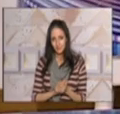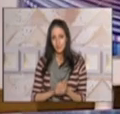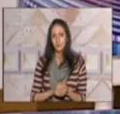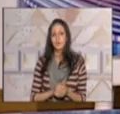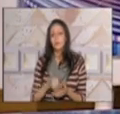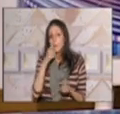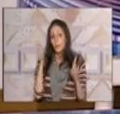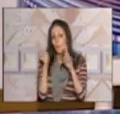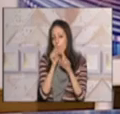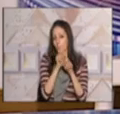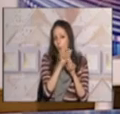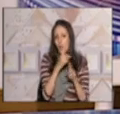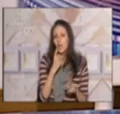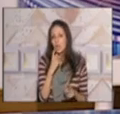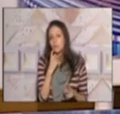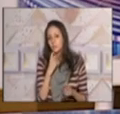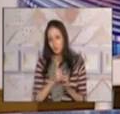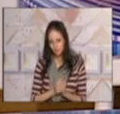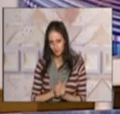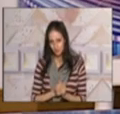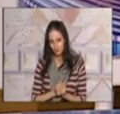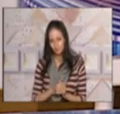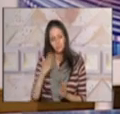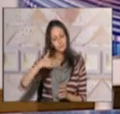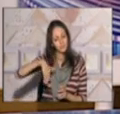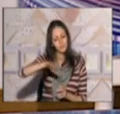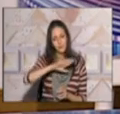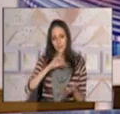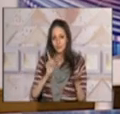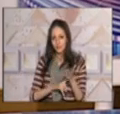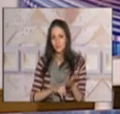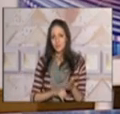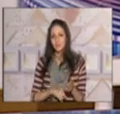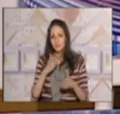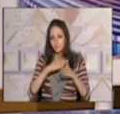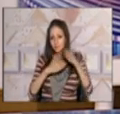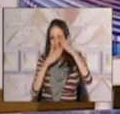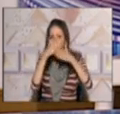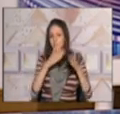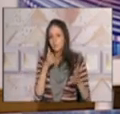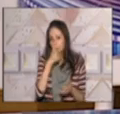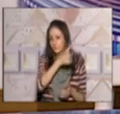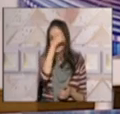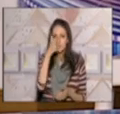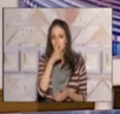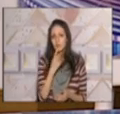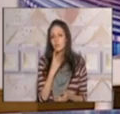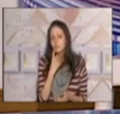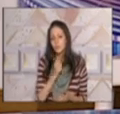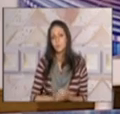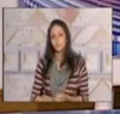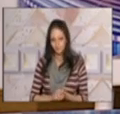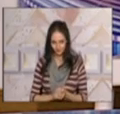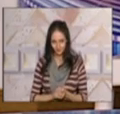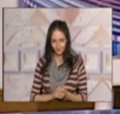عارفين دلوقتي حساسية مسألة المياه وأهميتها الاستراتيجية بالنسبة لنا ككل. والمركز الثاني كان من نصيب